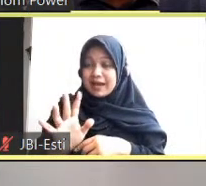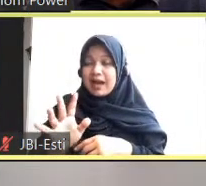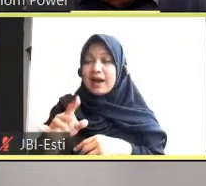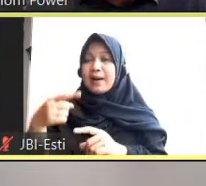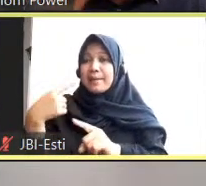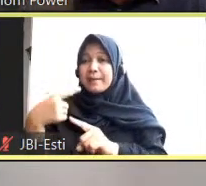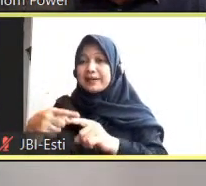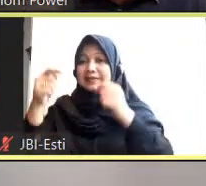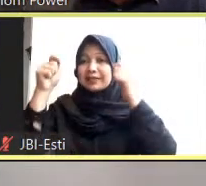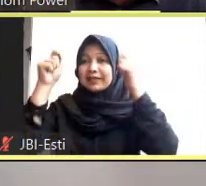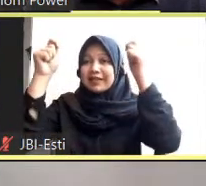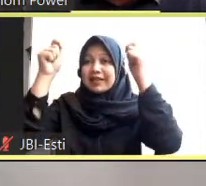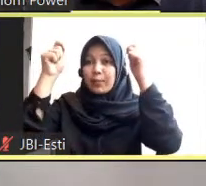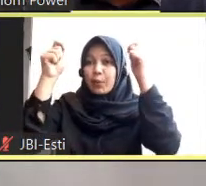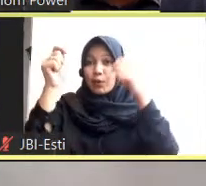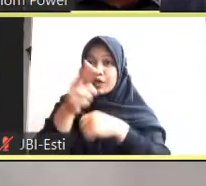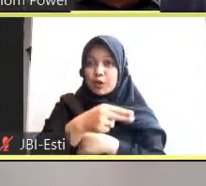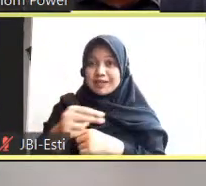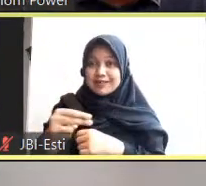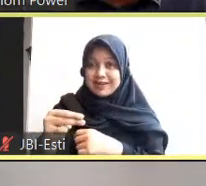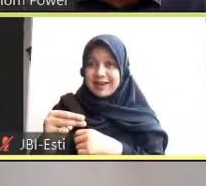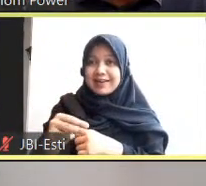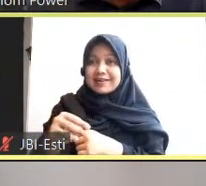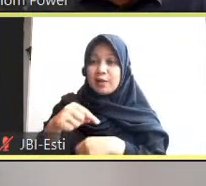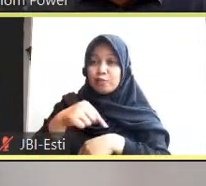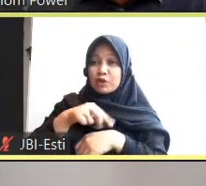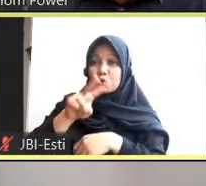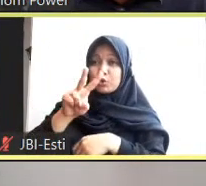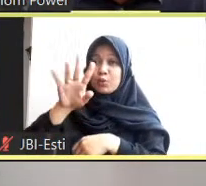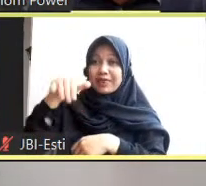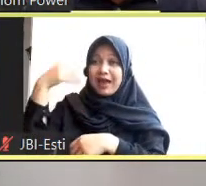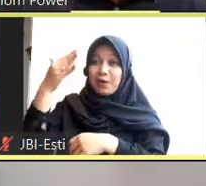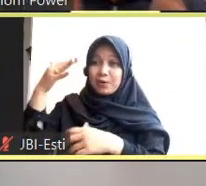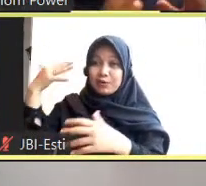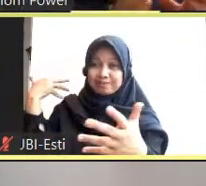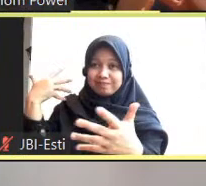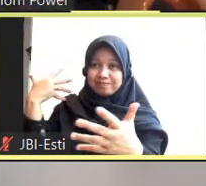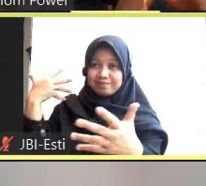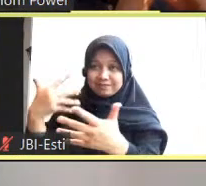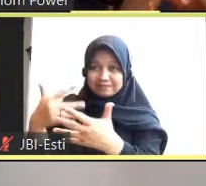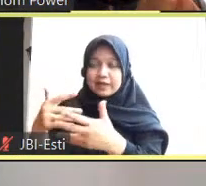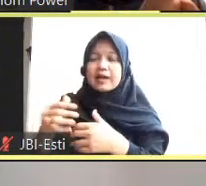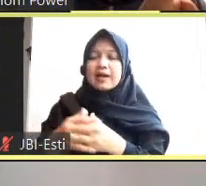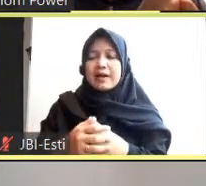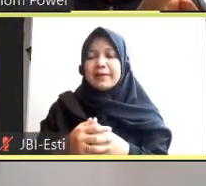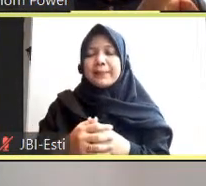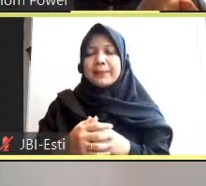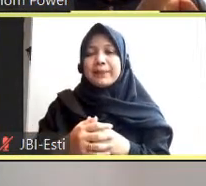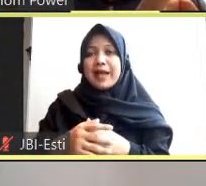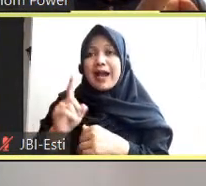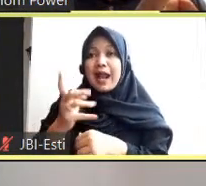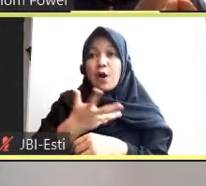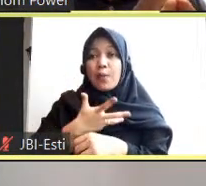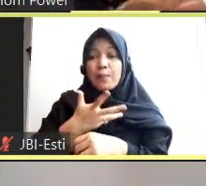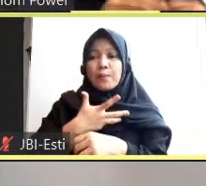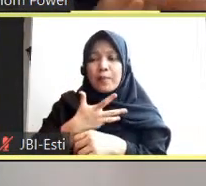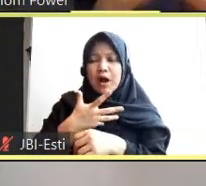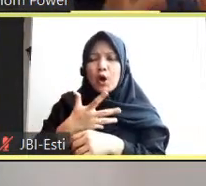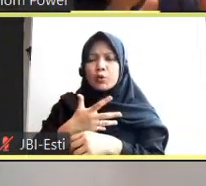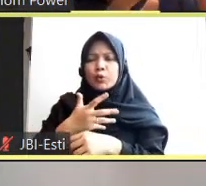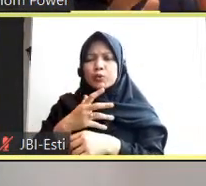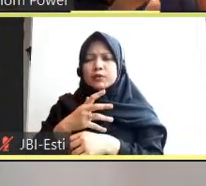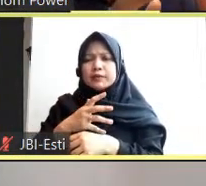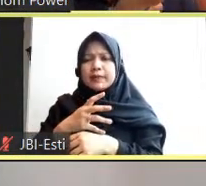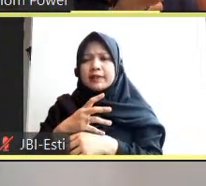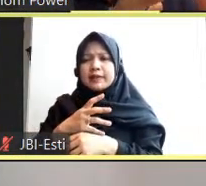Indonesia selama 2 tahun terakhir terutama. Menurut saya, kalau kita ingin memahami kondisi yang dihadapi oleh para